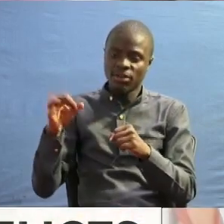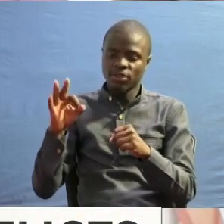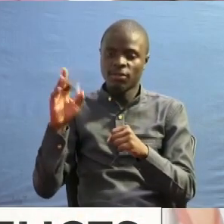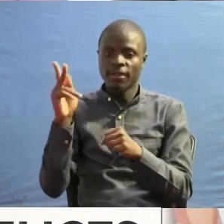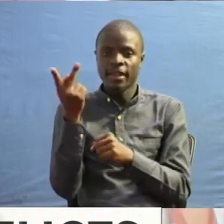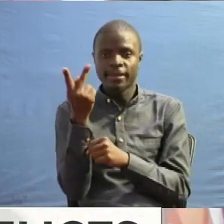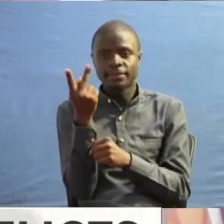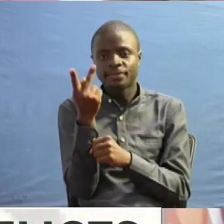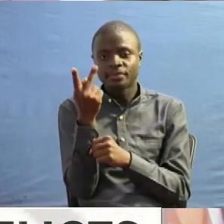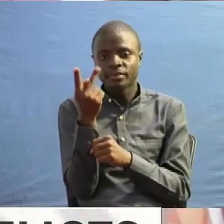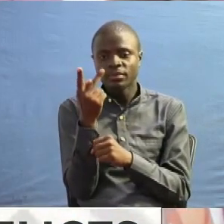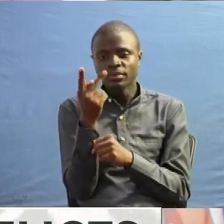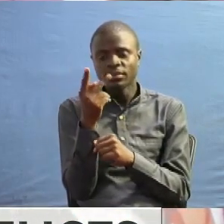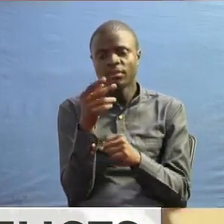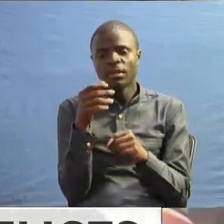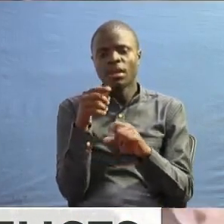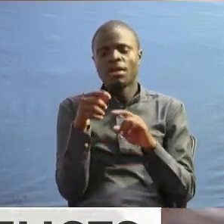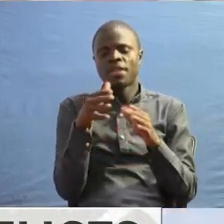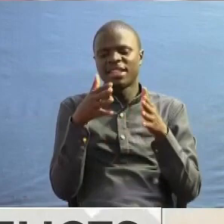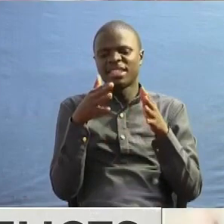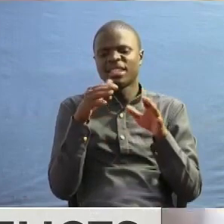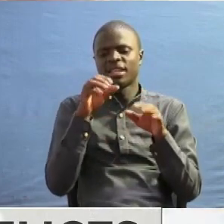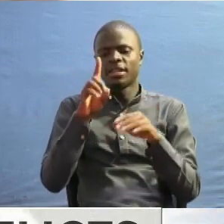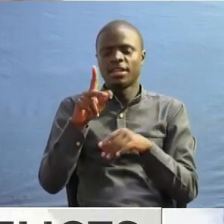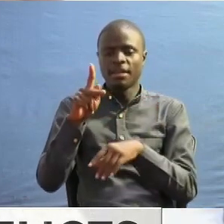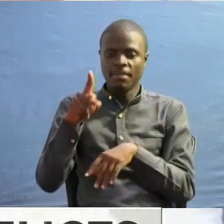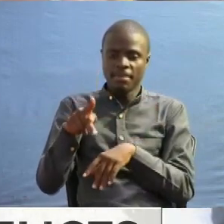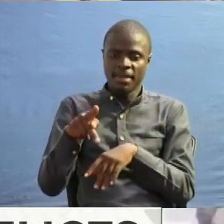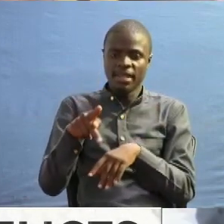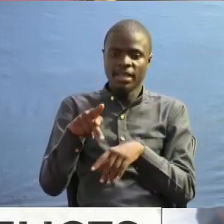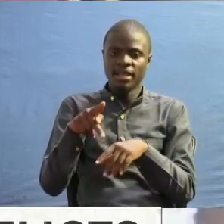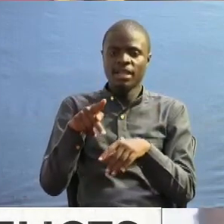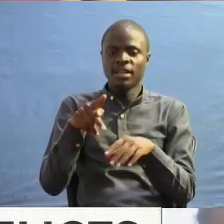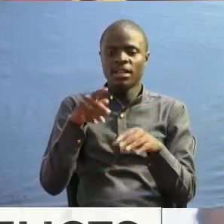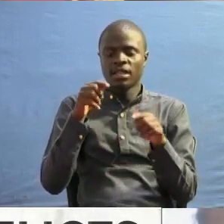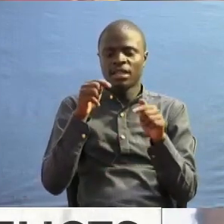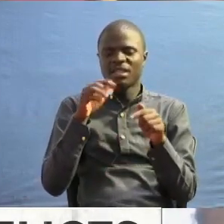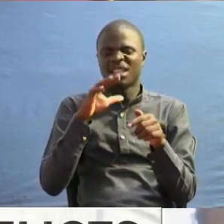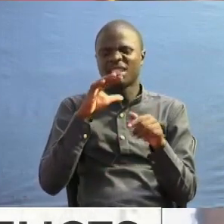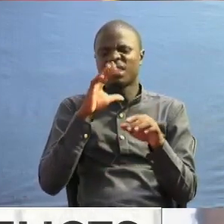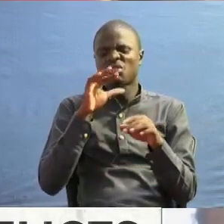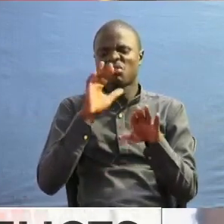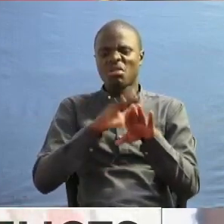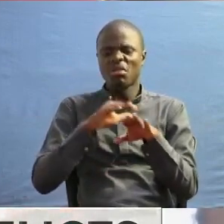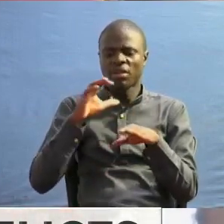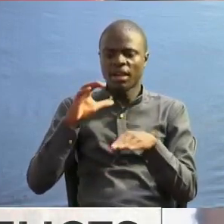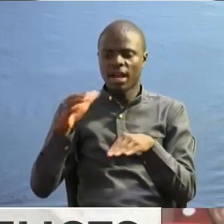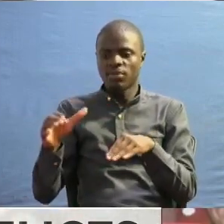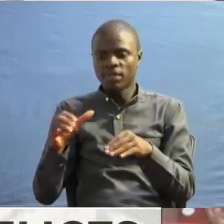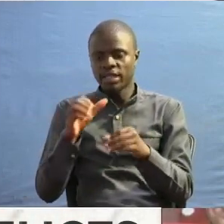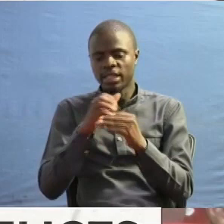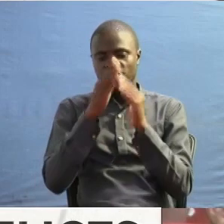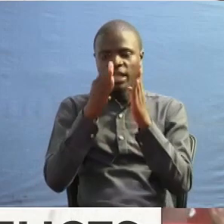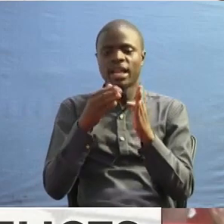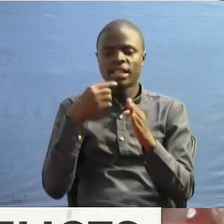Kenya. While accompanying the president, Deputy President Rigathi Gachagua took a swipe on county officials,